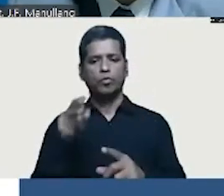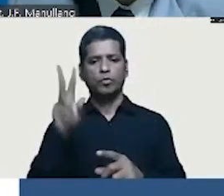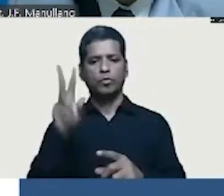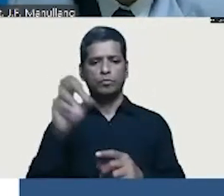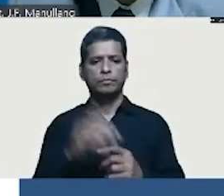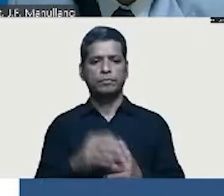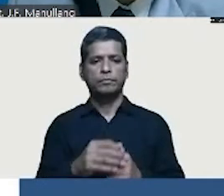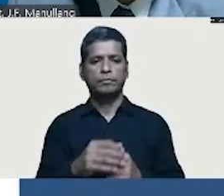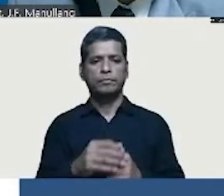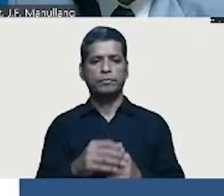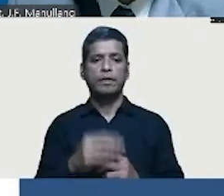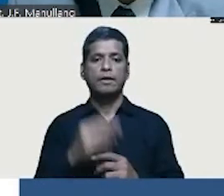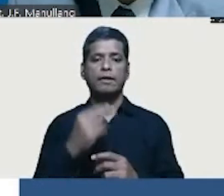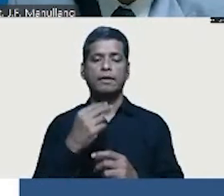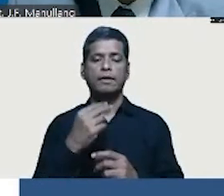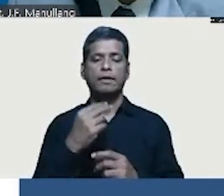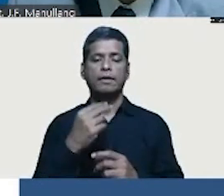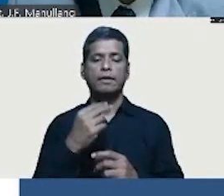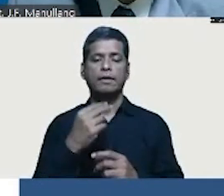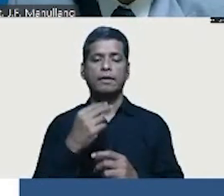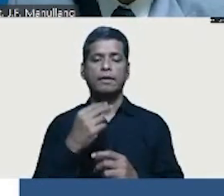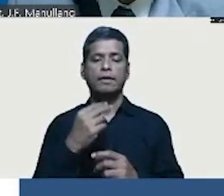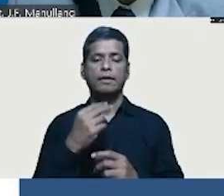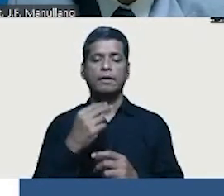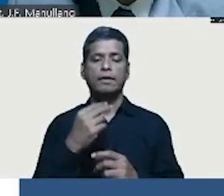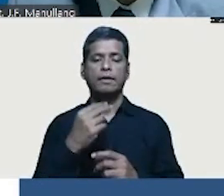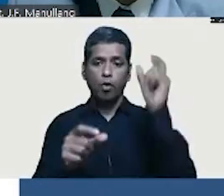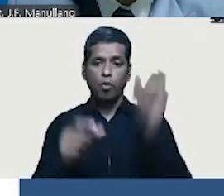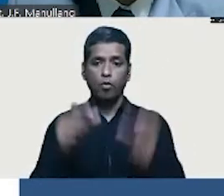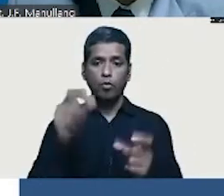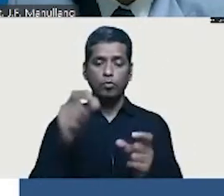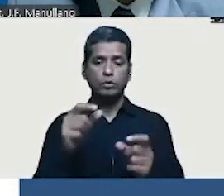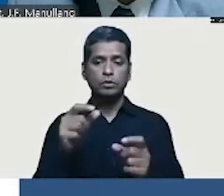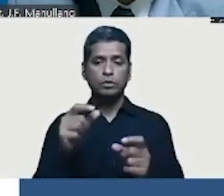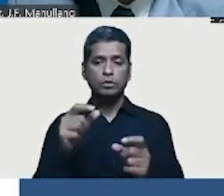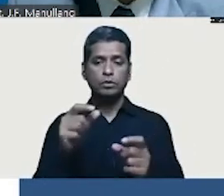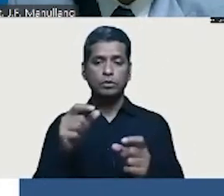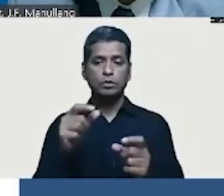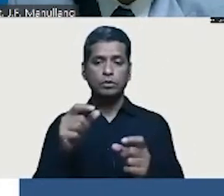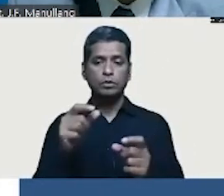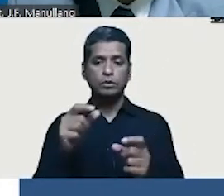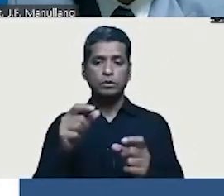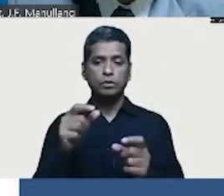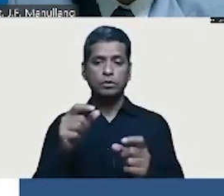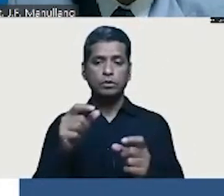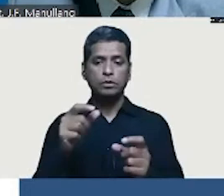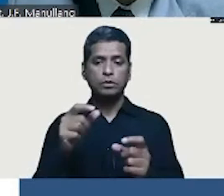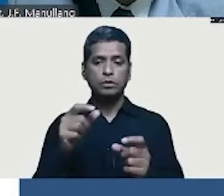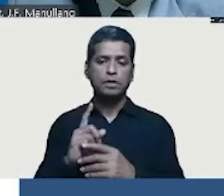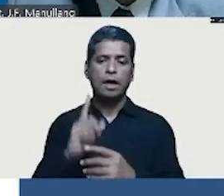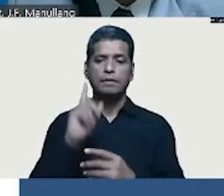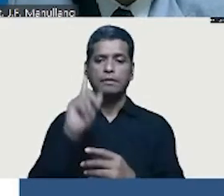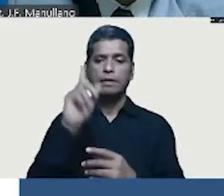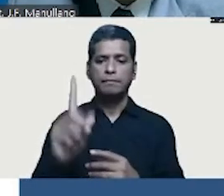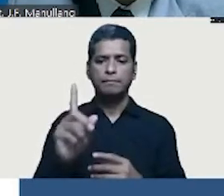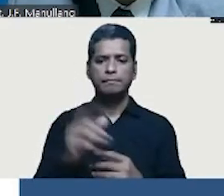musuh pada zaman Raja meski ya Dan mereka ketakutan